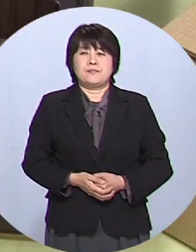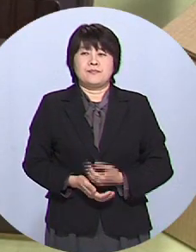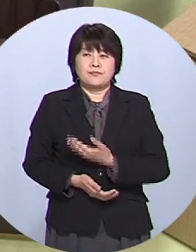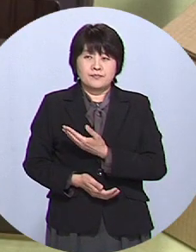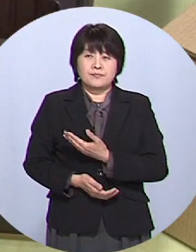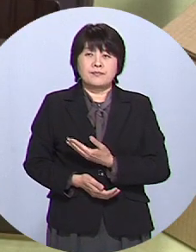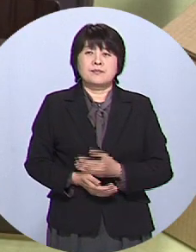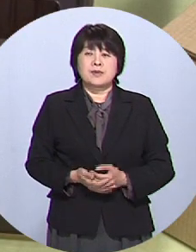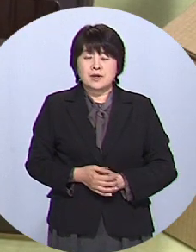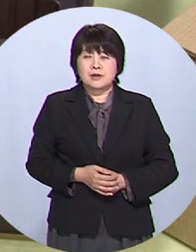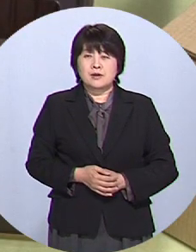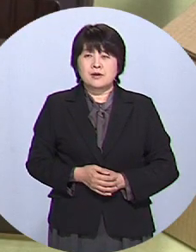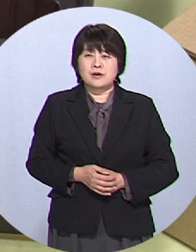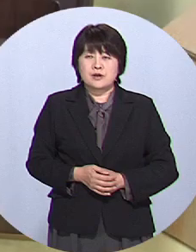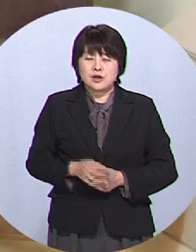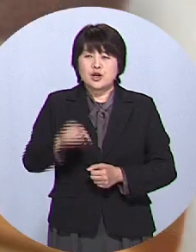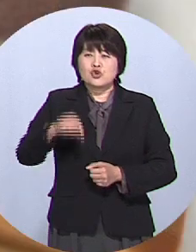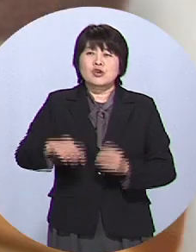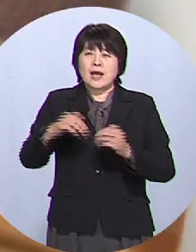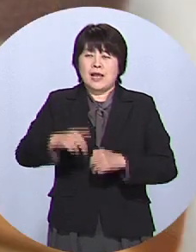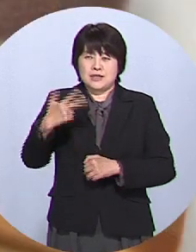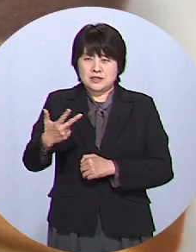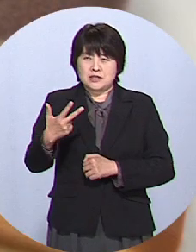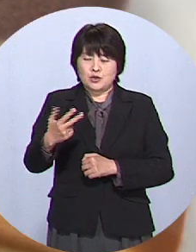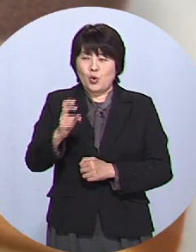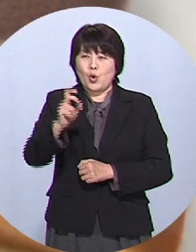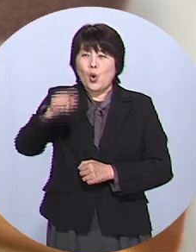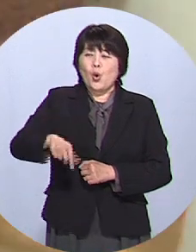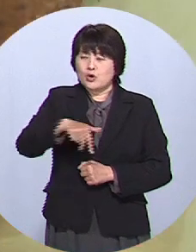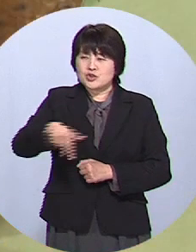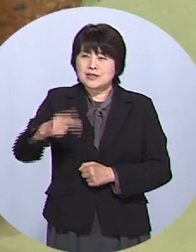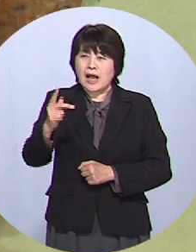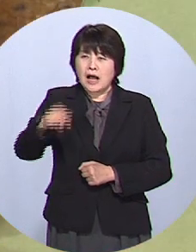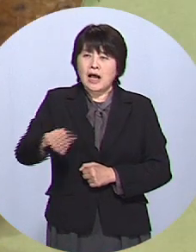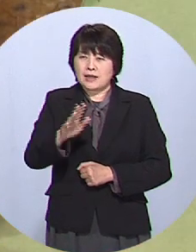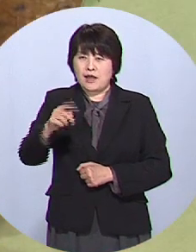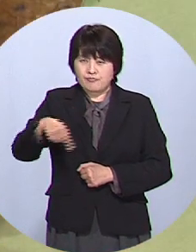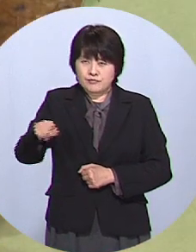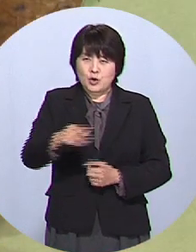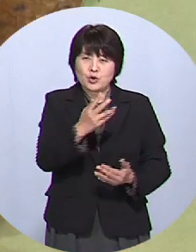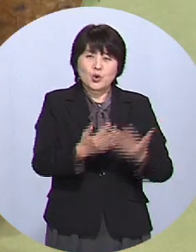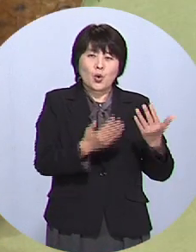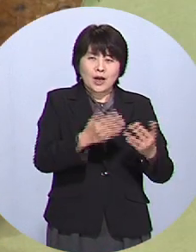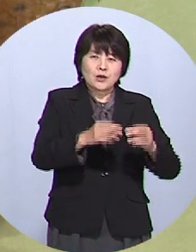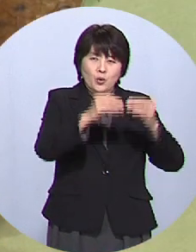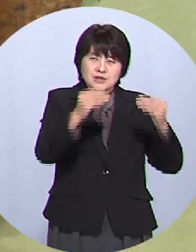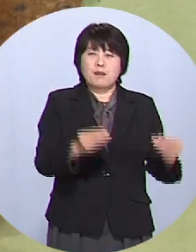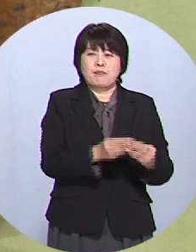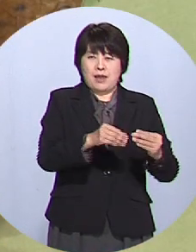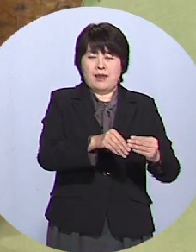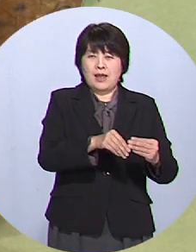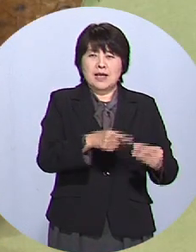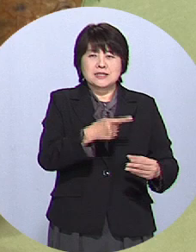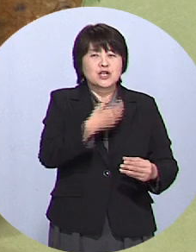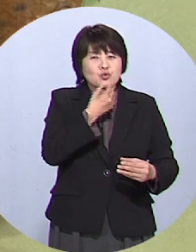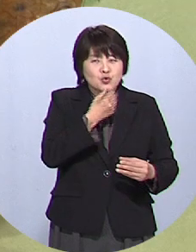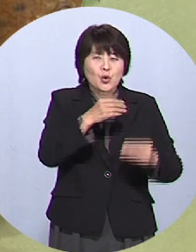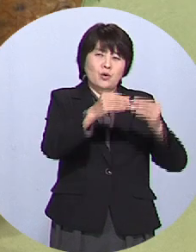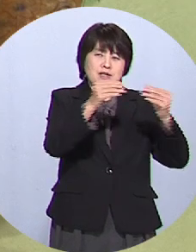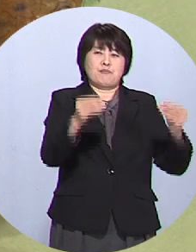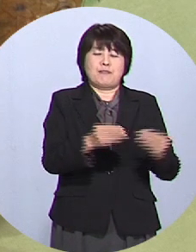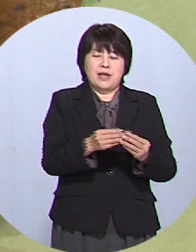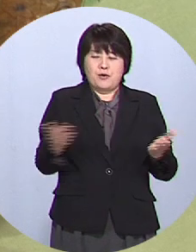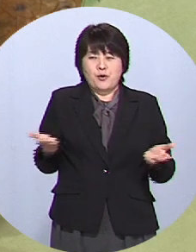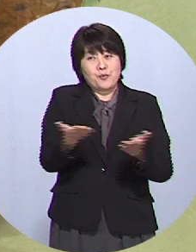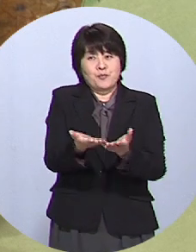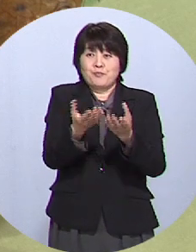深谷市の花園フォレストのクッキーローズガーデンと、草加市のおせんべい屋さん草加せんべい丸草一福のせんべいをご提供